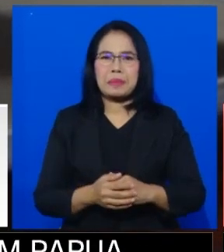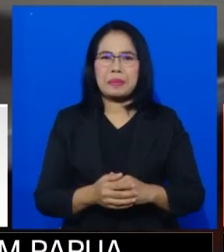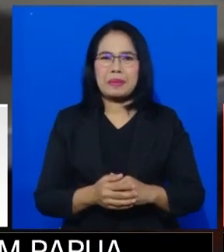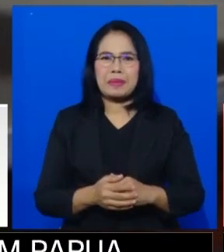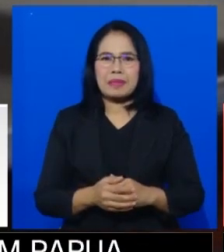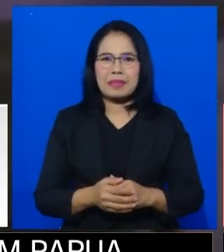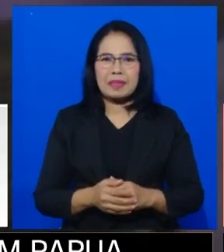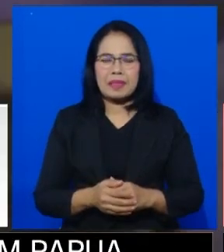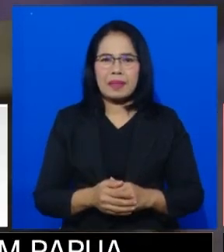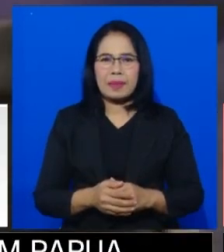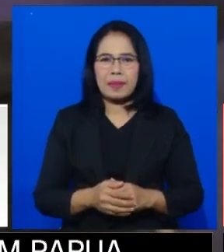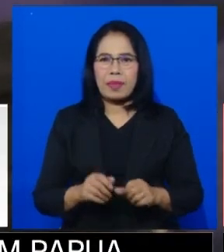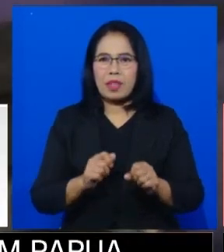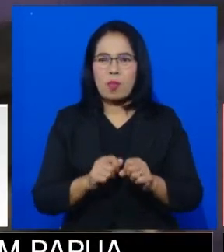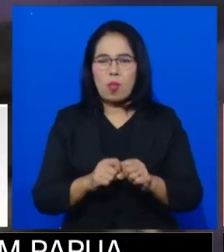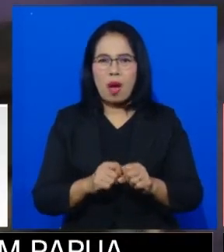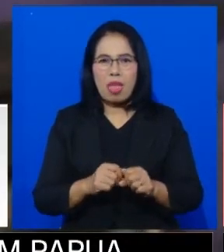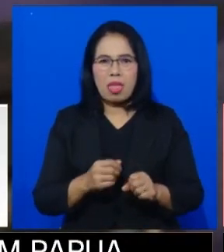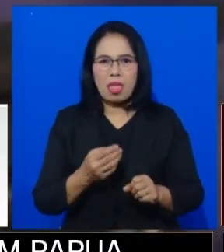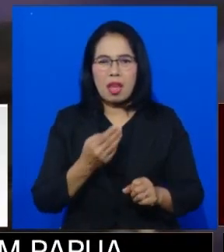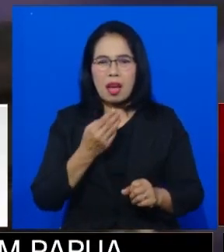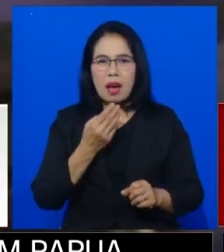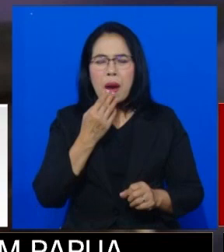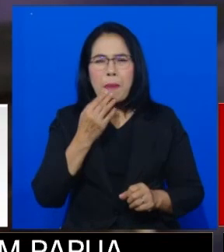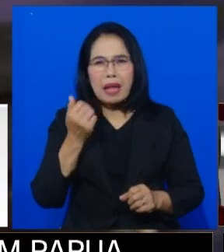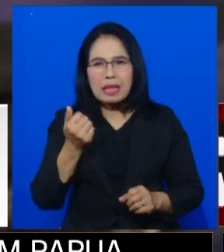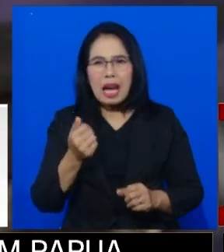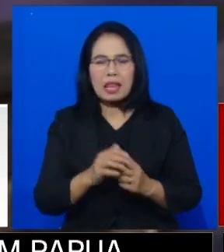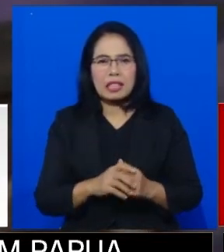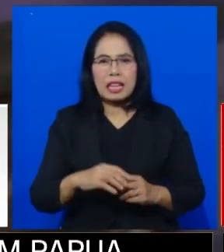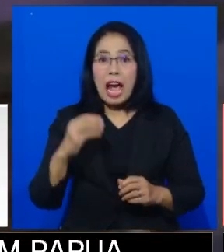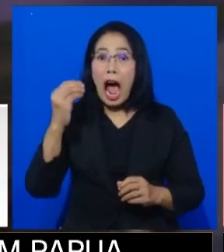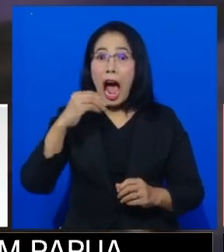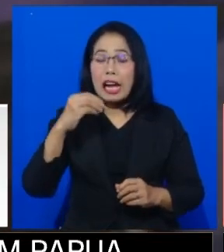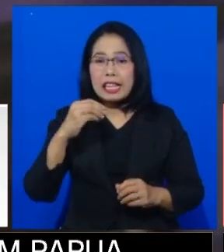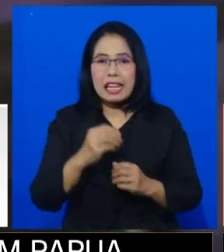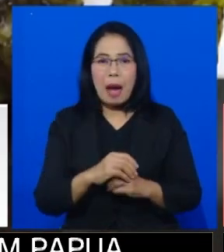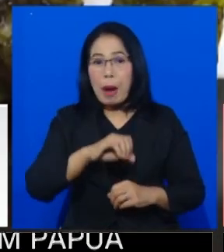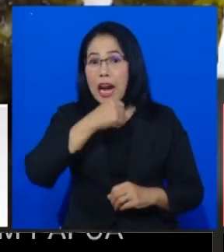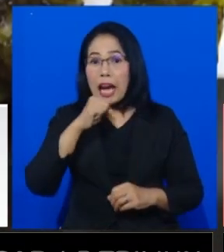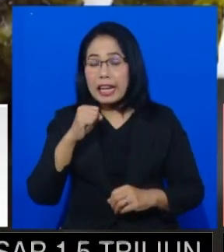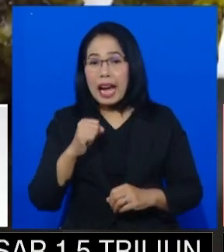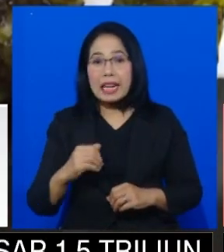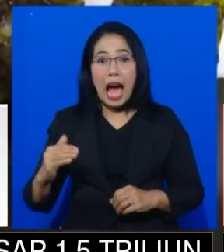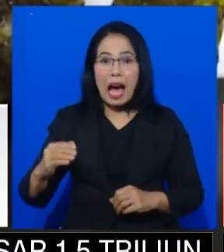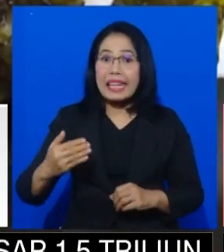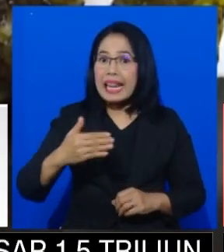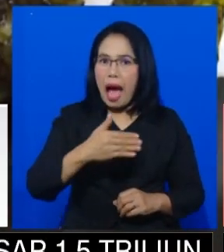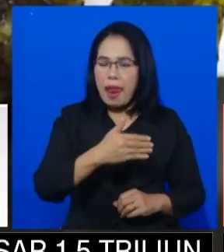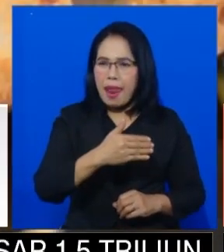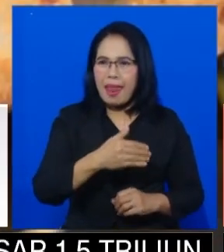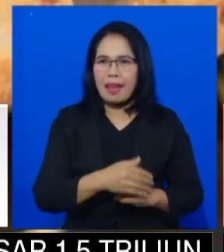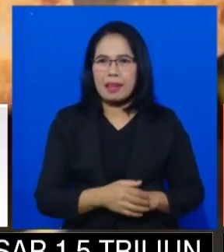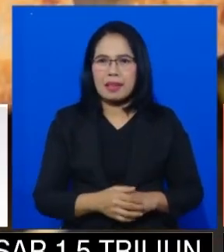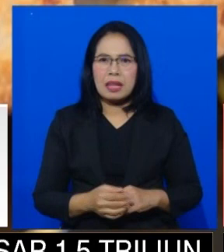pilihan topping sushi dibuat matang mulai dari ayam, daging, hingga tuna. Namun dengan harga berkisar